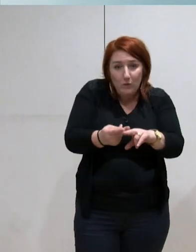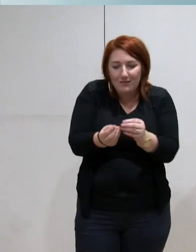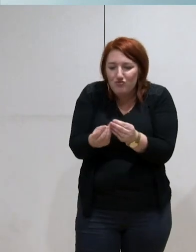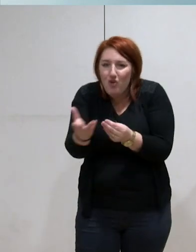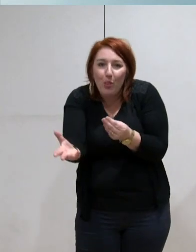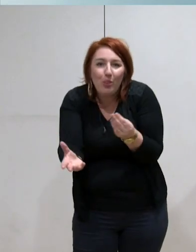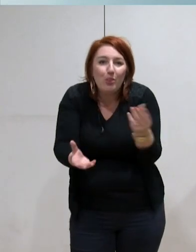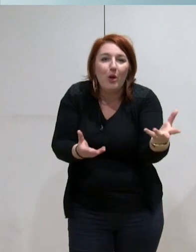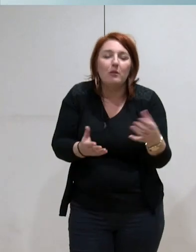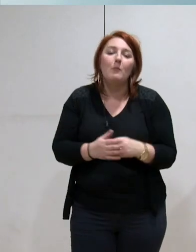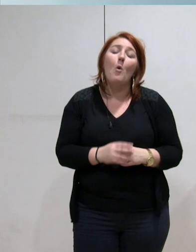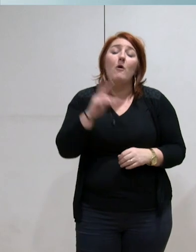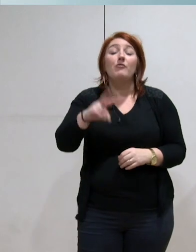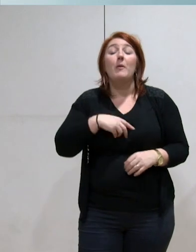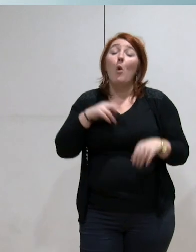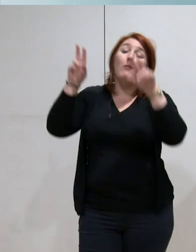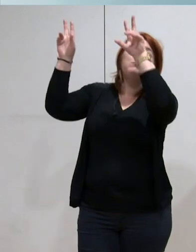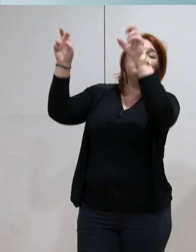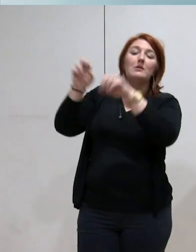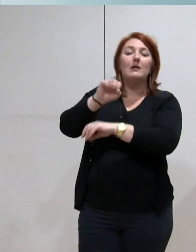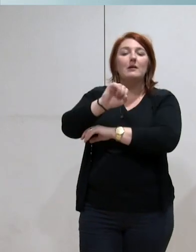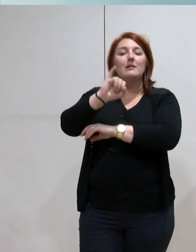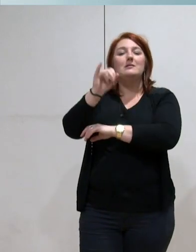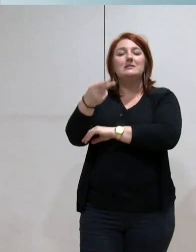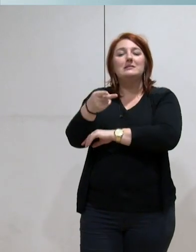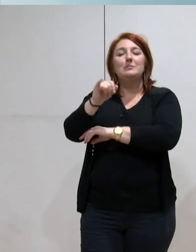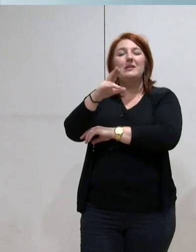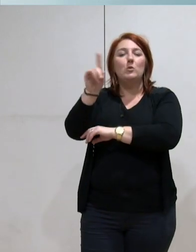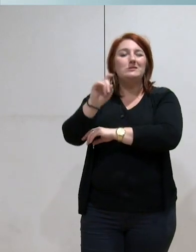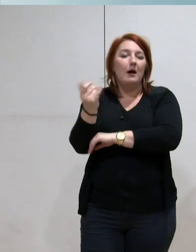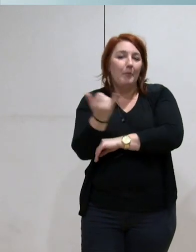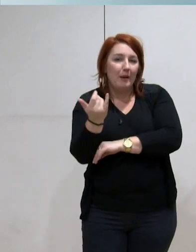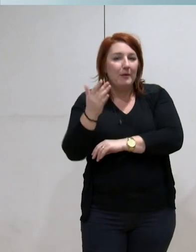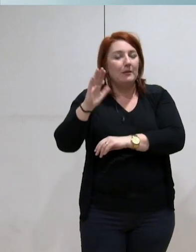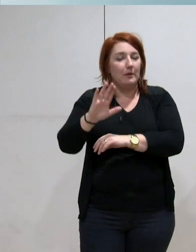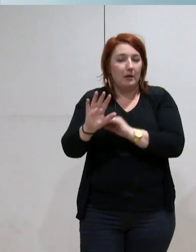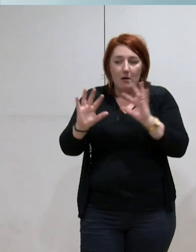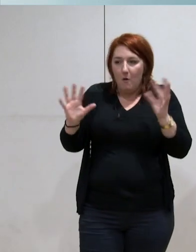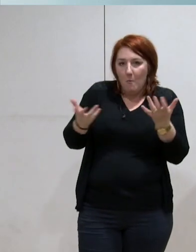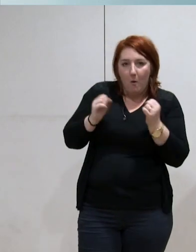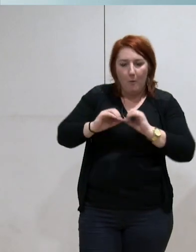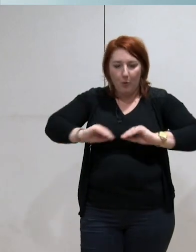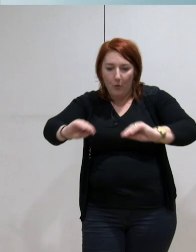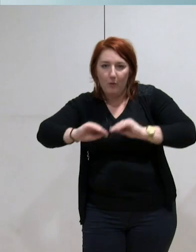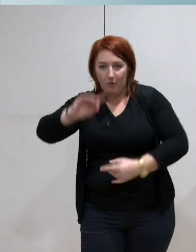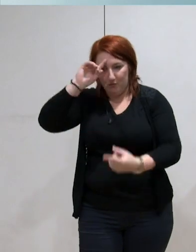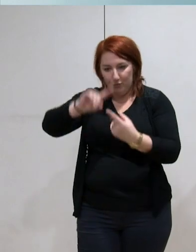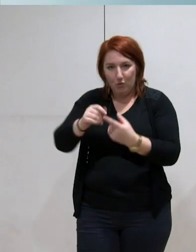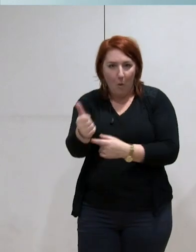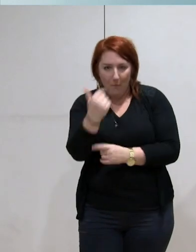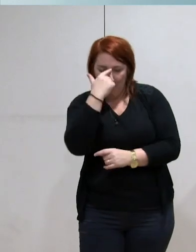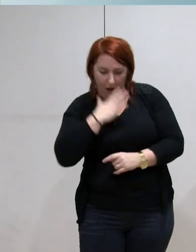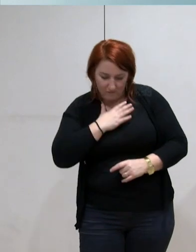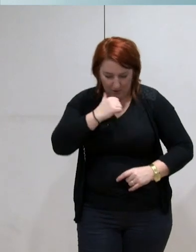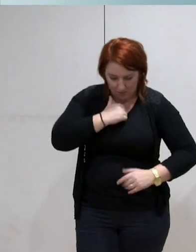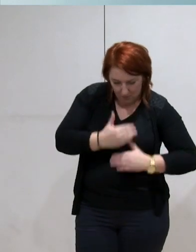jusqu'à citer Spinoza mais pour se forger leur propre opinion bien nous en avons un et c'est un élément